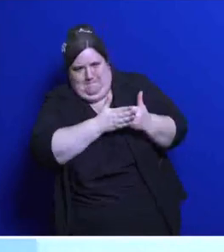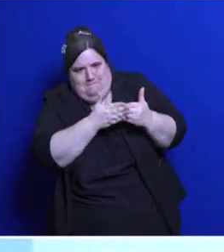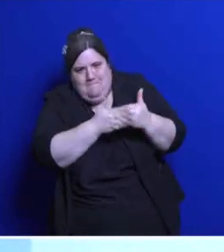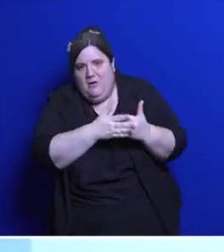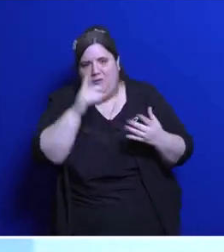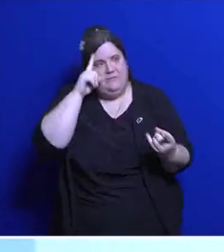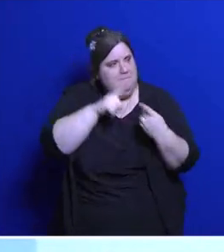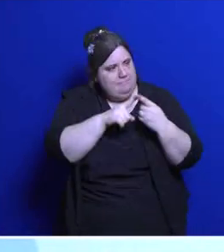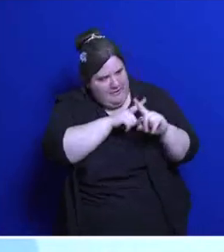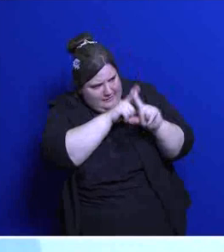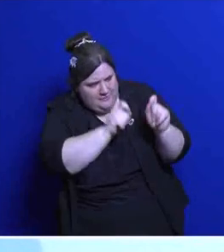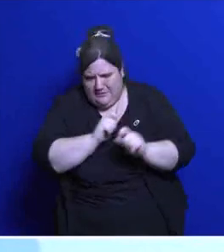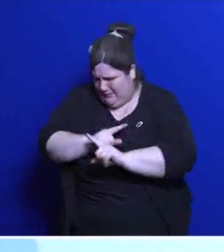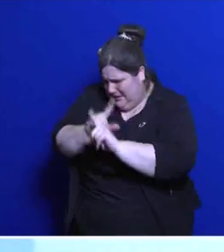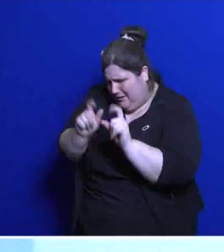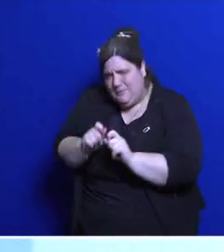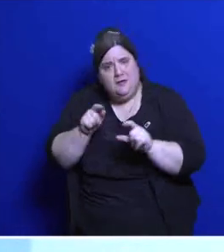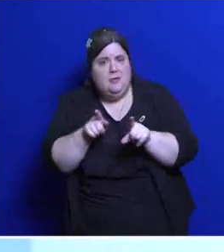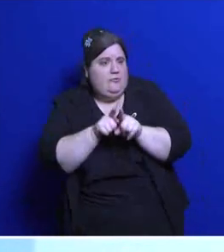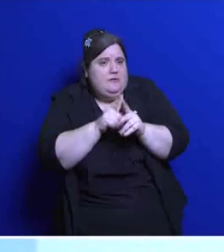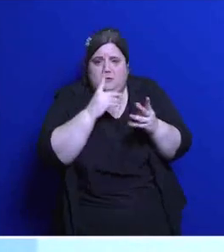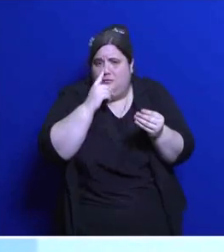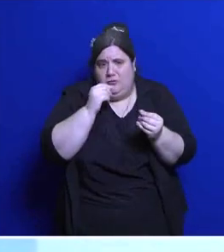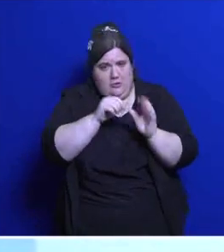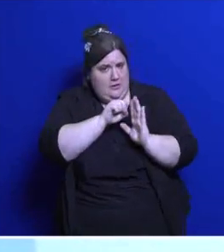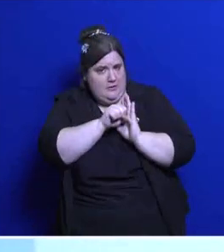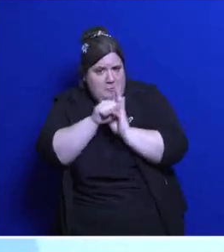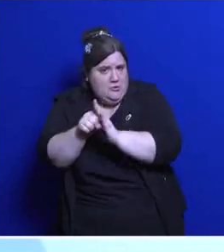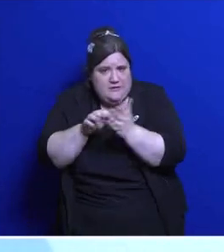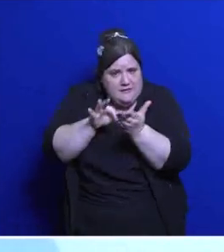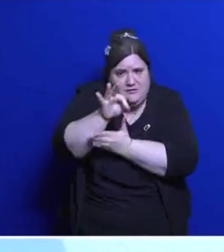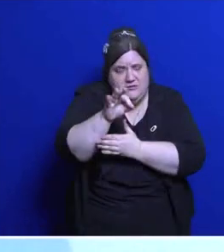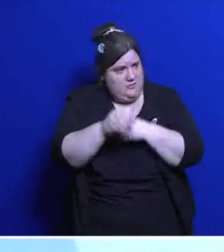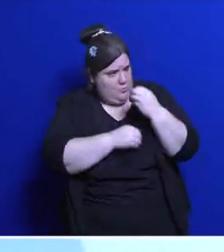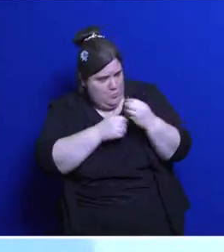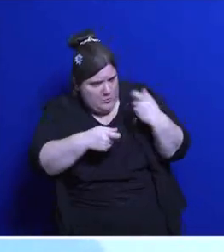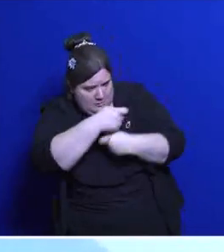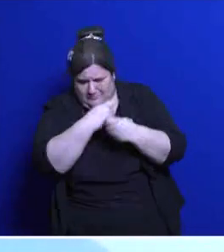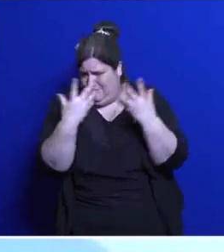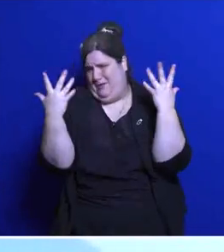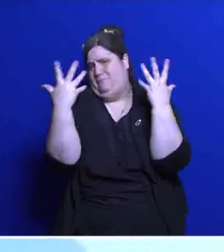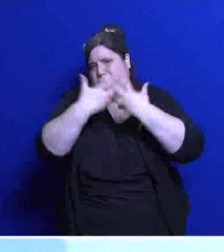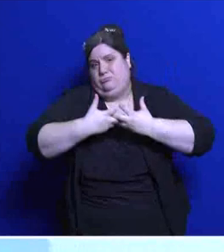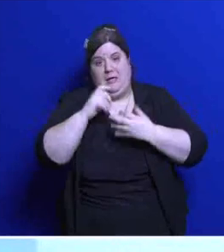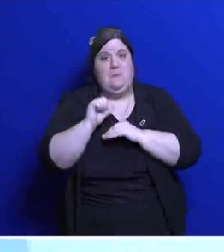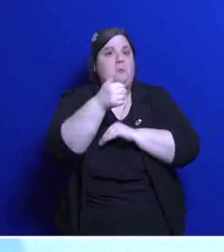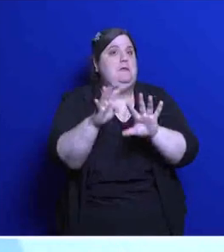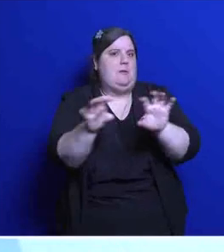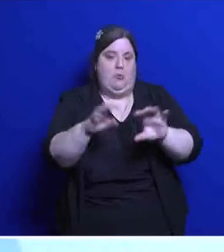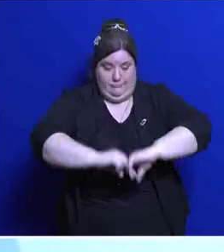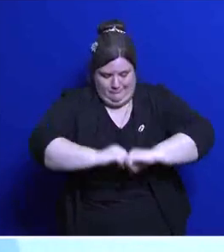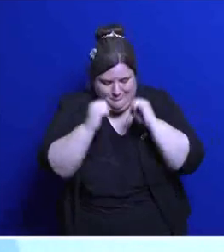priorités stratégiques fortes. Nous aurons l'occasion d'en reparler dès la première table ronde. Les pays du Conseil de coopération du